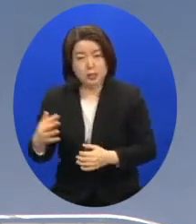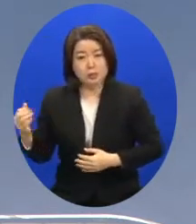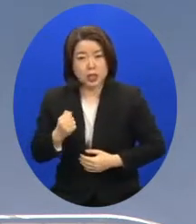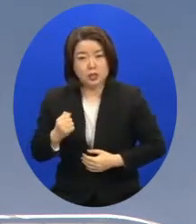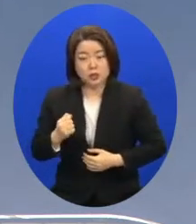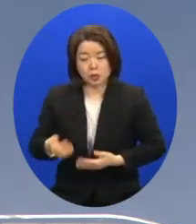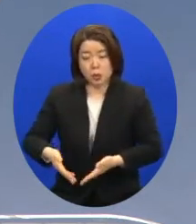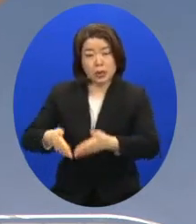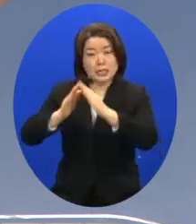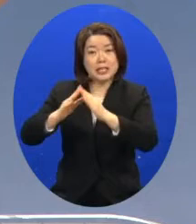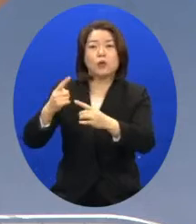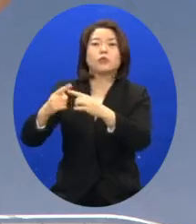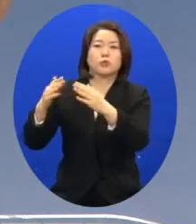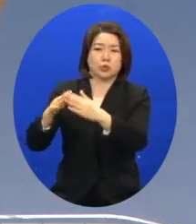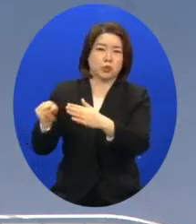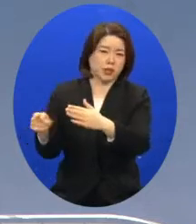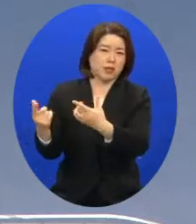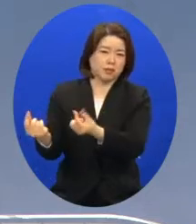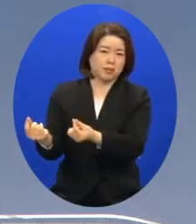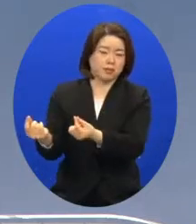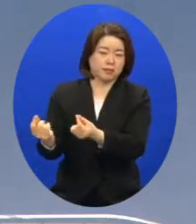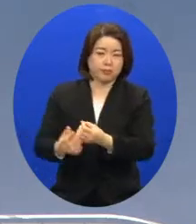세워진 교회입니다